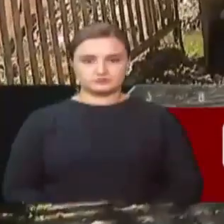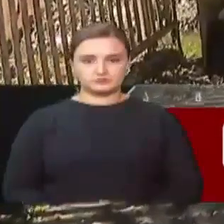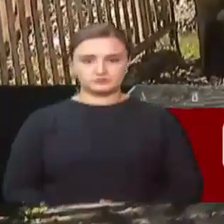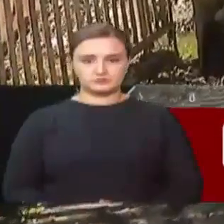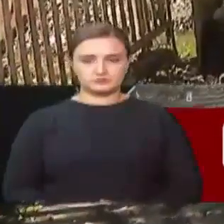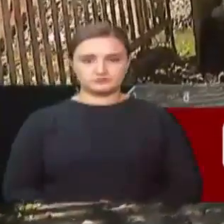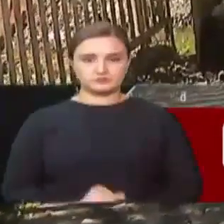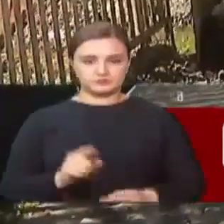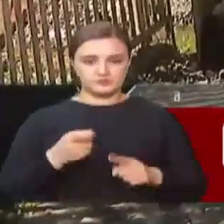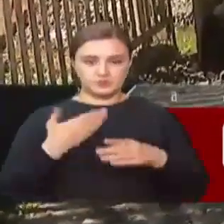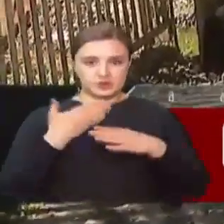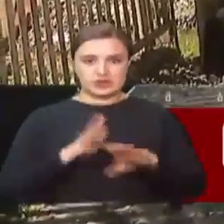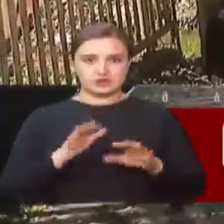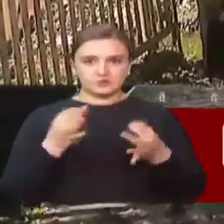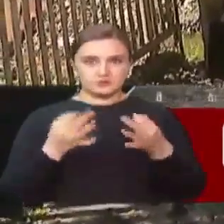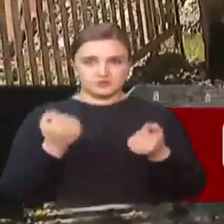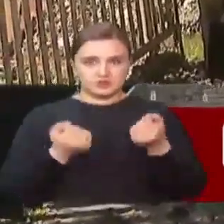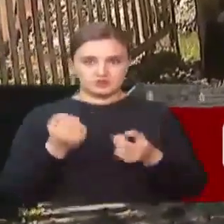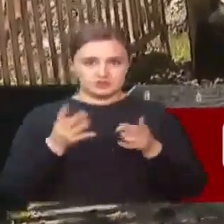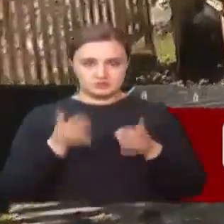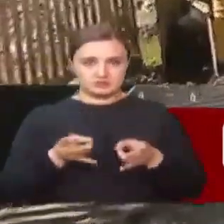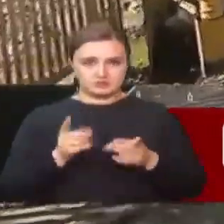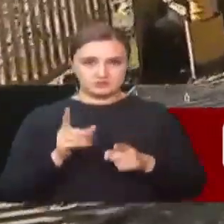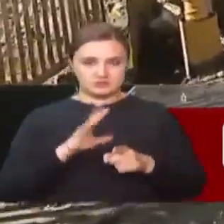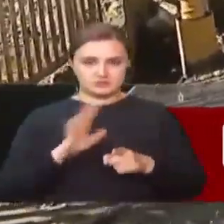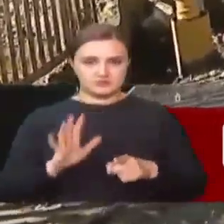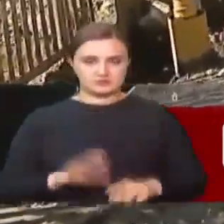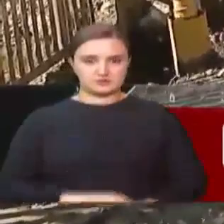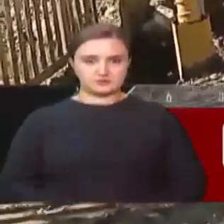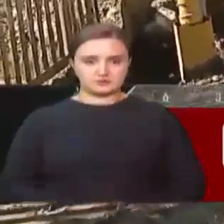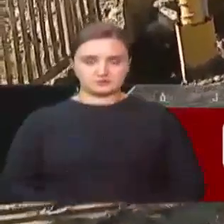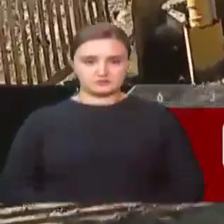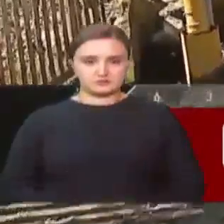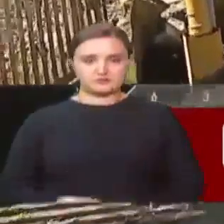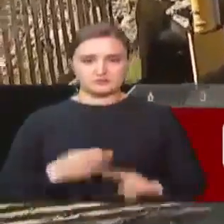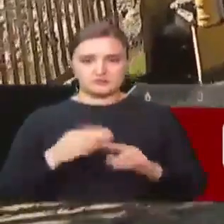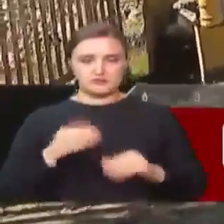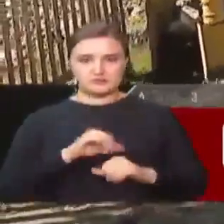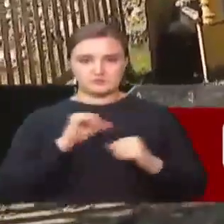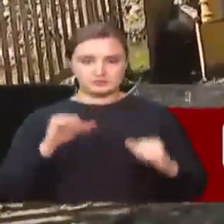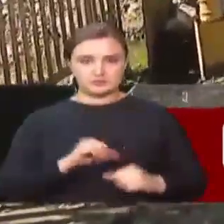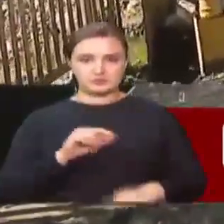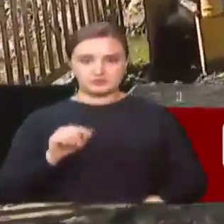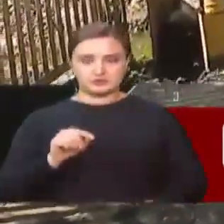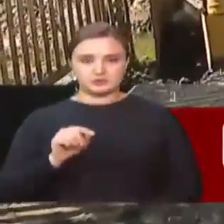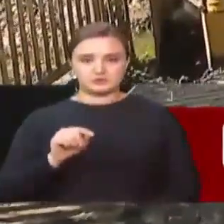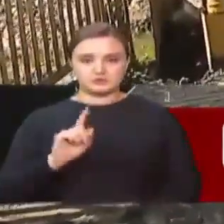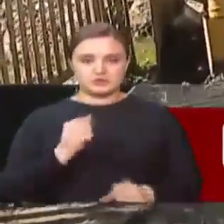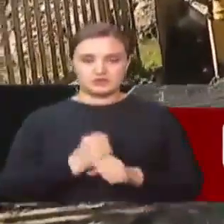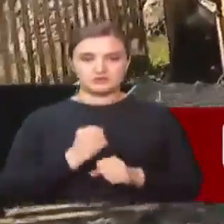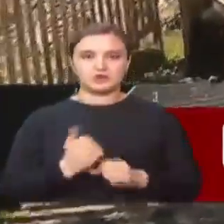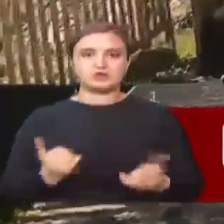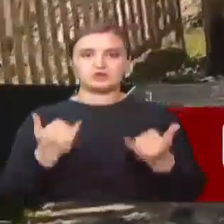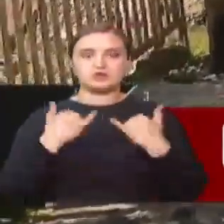რომ არ გატყდეს მანქანა ან რამე არ მოუვიდეს გზაში. ხო და იმის გულისთვის ამას თუ